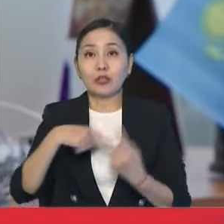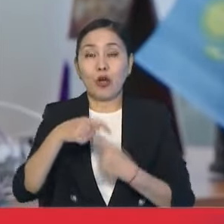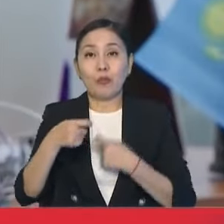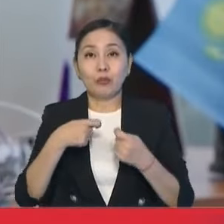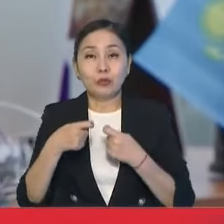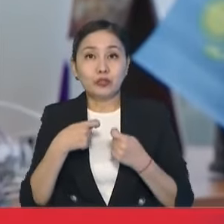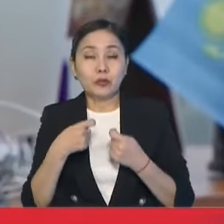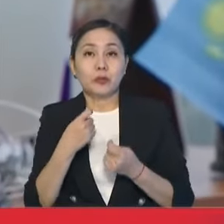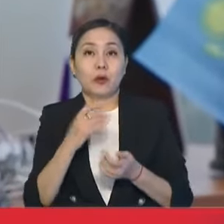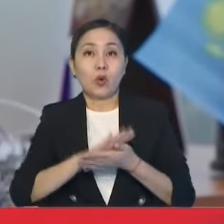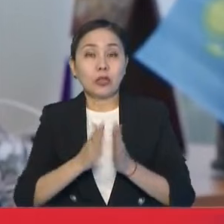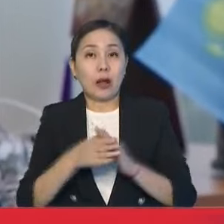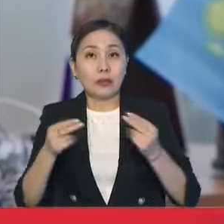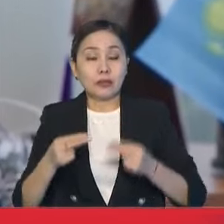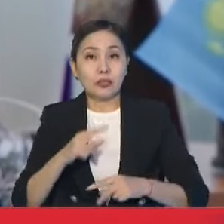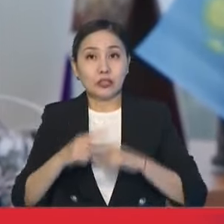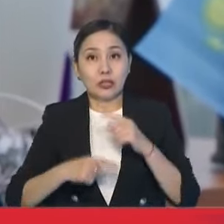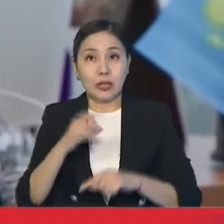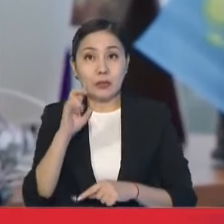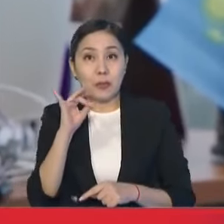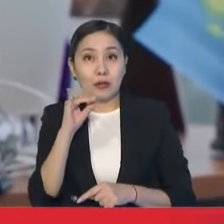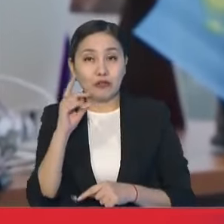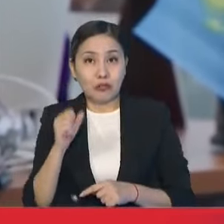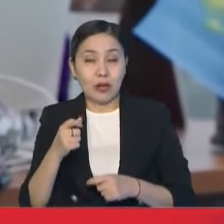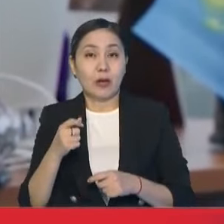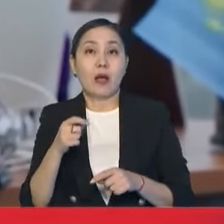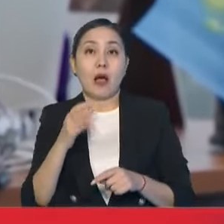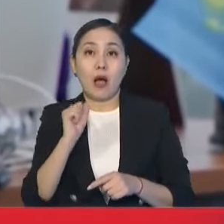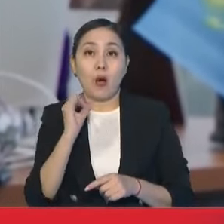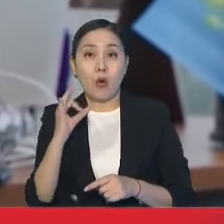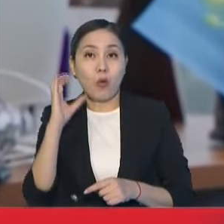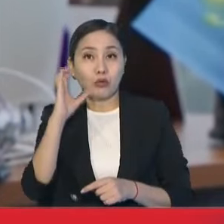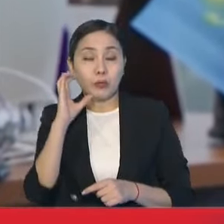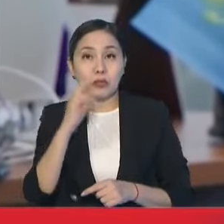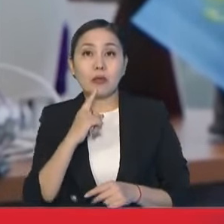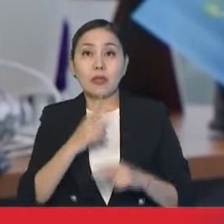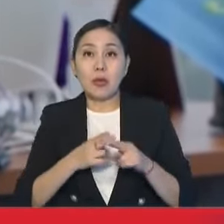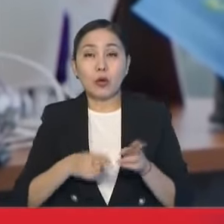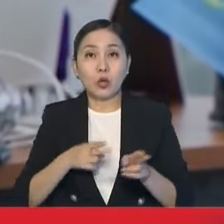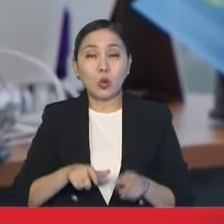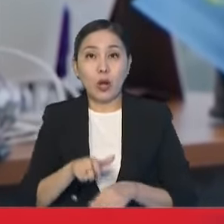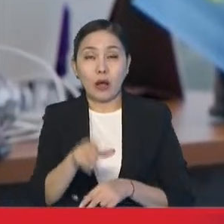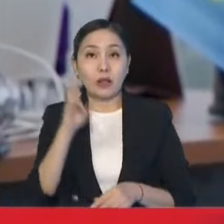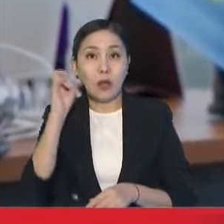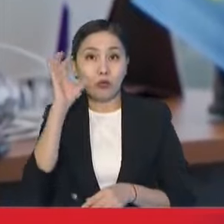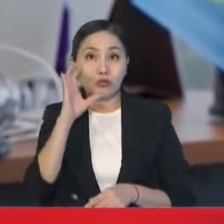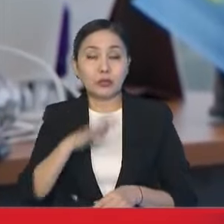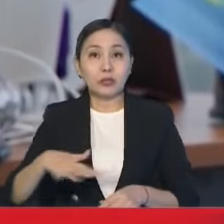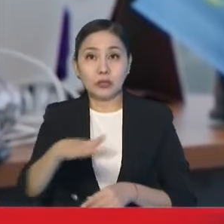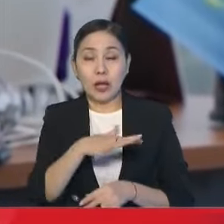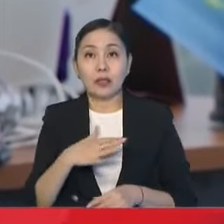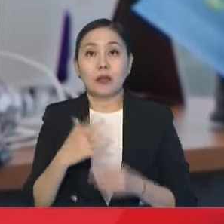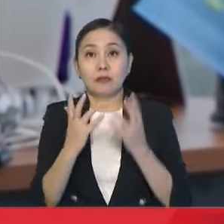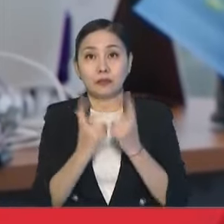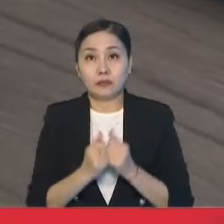Если импортные контракты проходят через биржевые торги, акционерное общество «Узбекистан Тимур Юллары» на территории Узбекистана тарифы рассчитываются